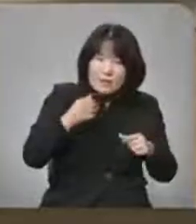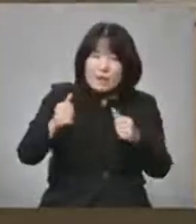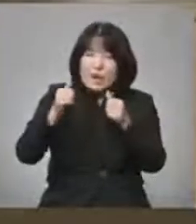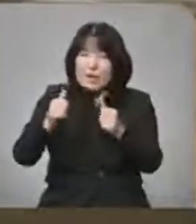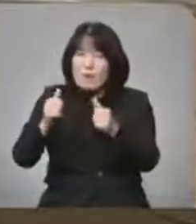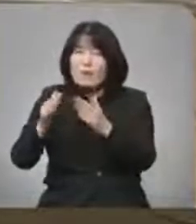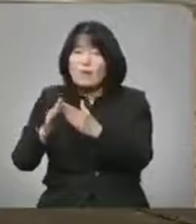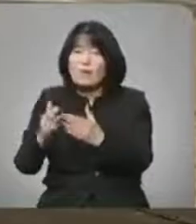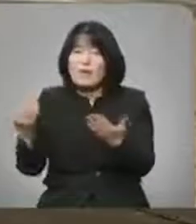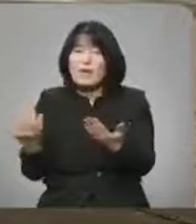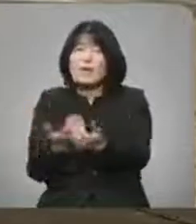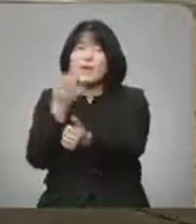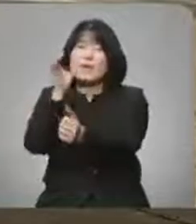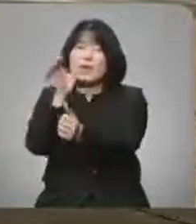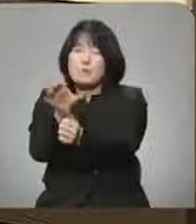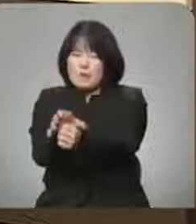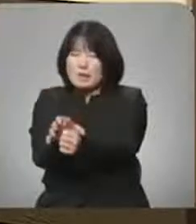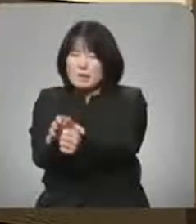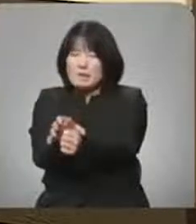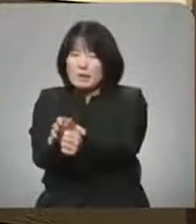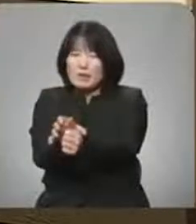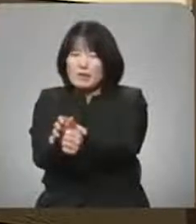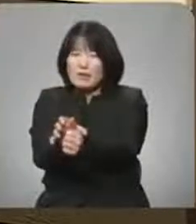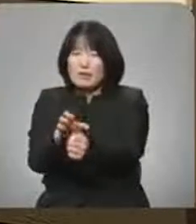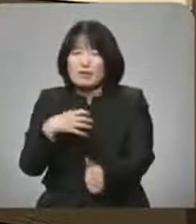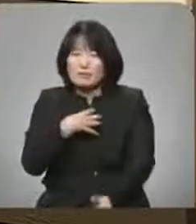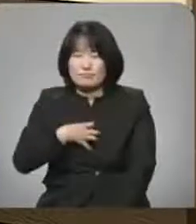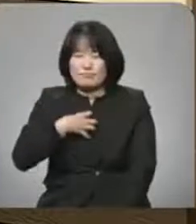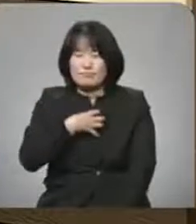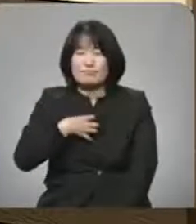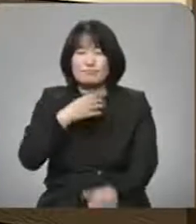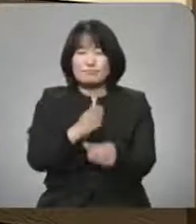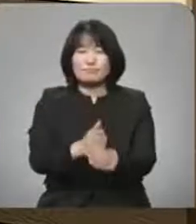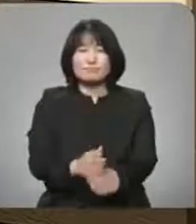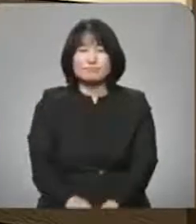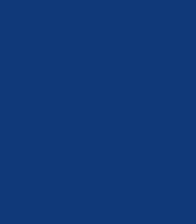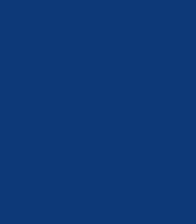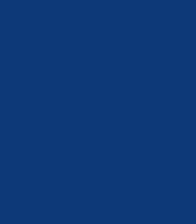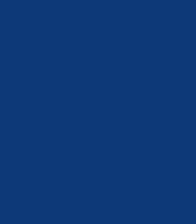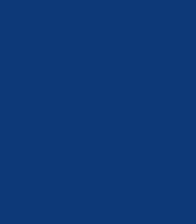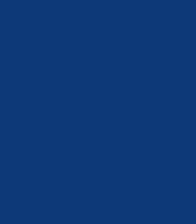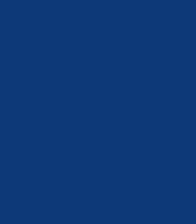책임을 떠넘겼다는 지적도 나오고 있습니다 KBS 뉴스 정면구입니다